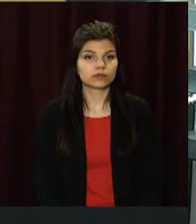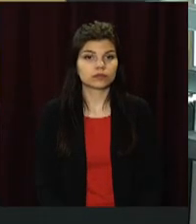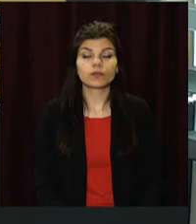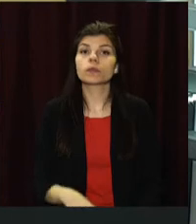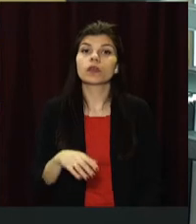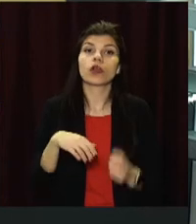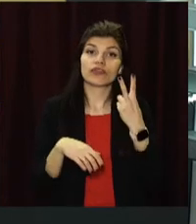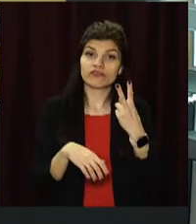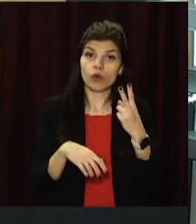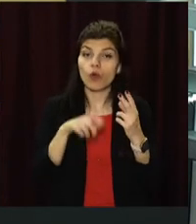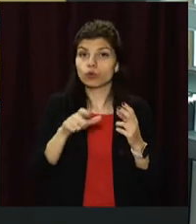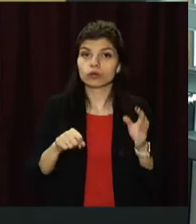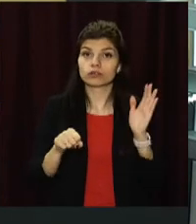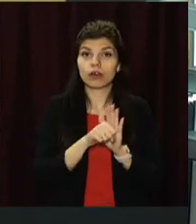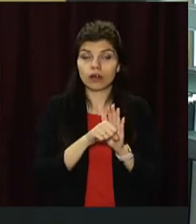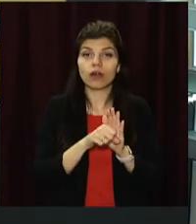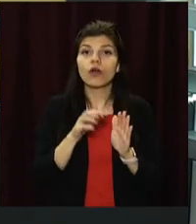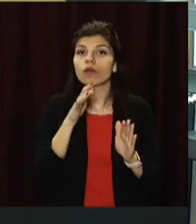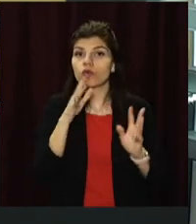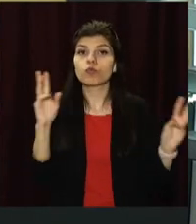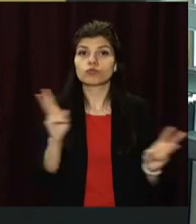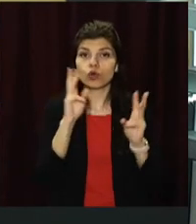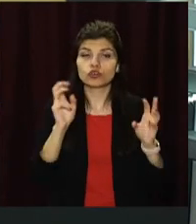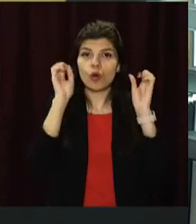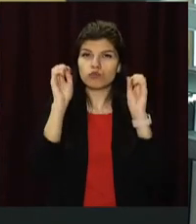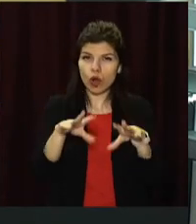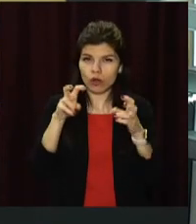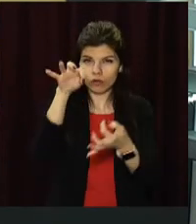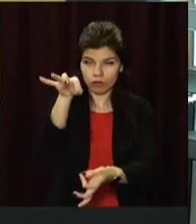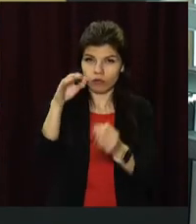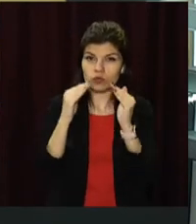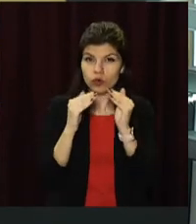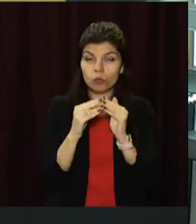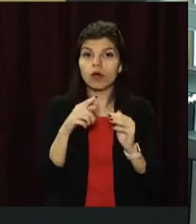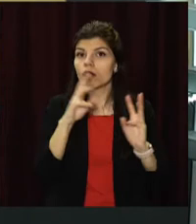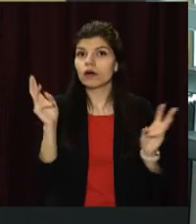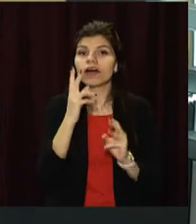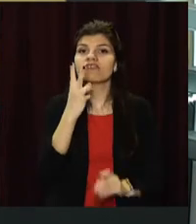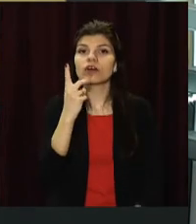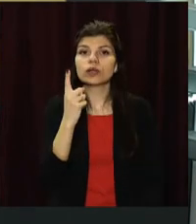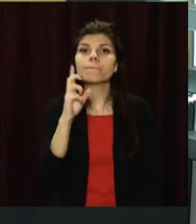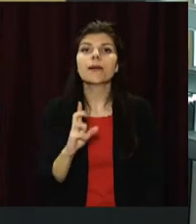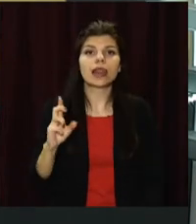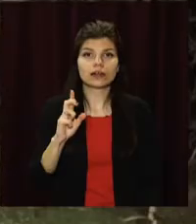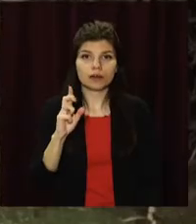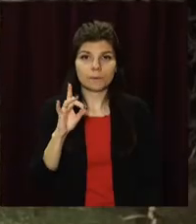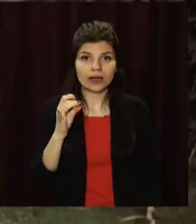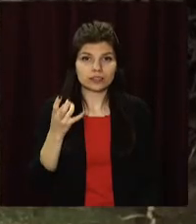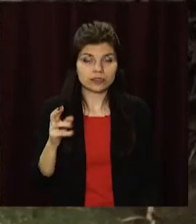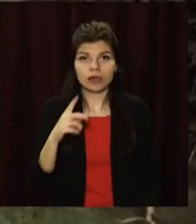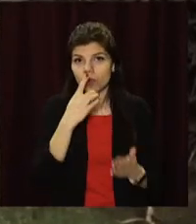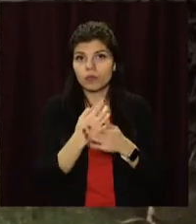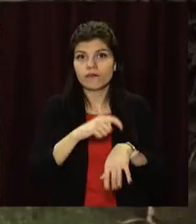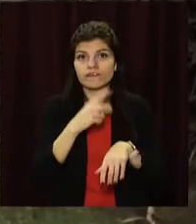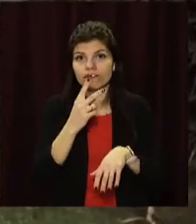Двоє людей загинули внаслідок пожежі у покинутому будинку. Загоряння виникло 21 березня близько